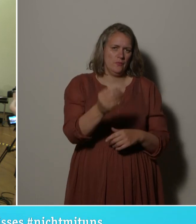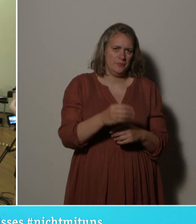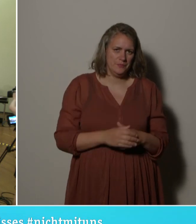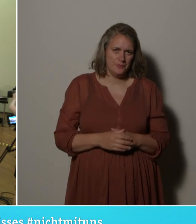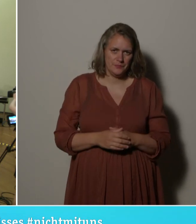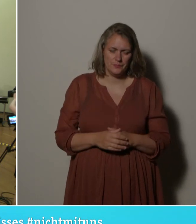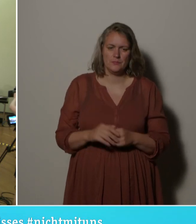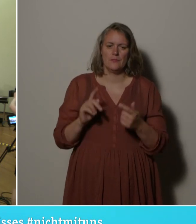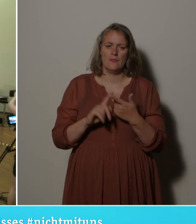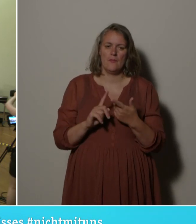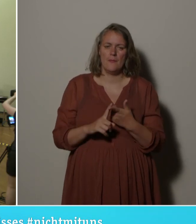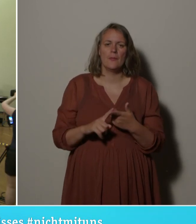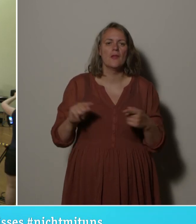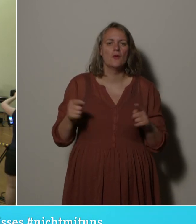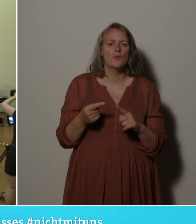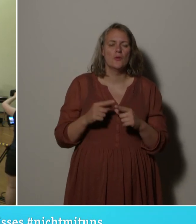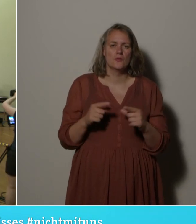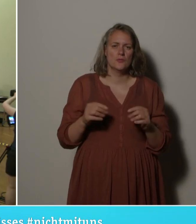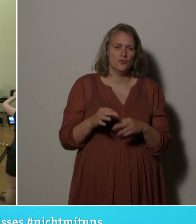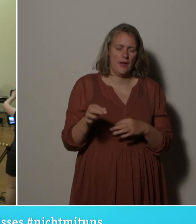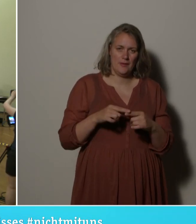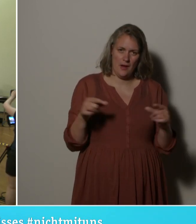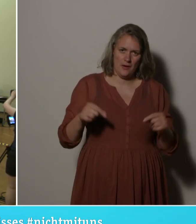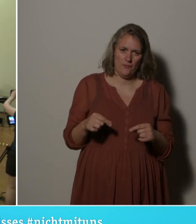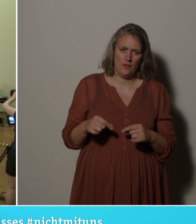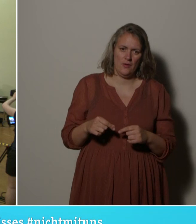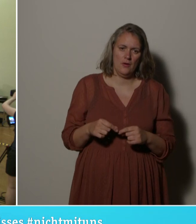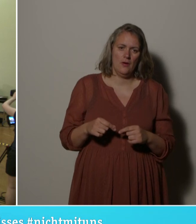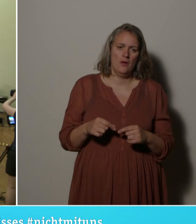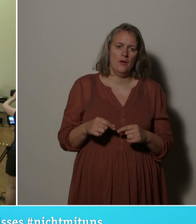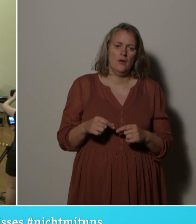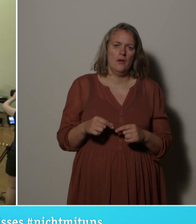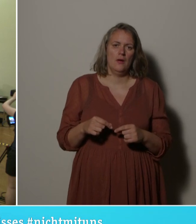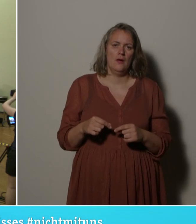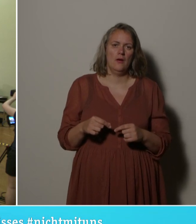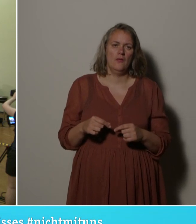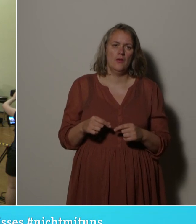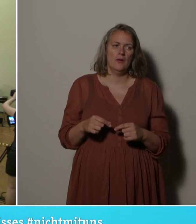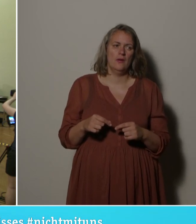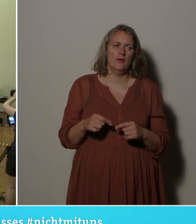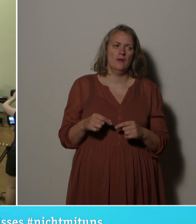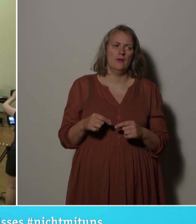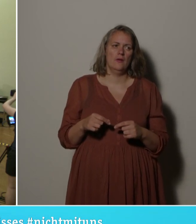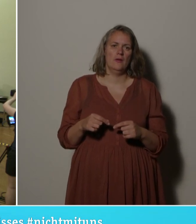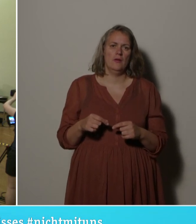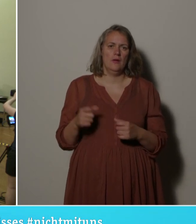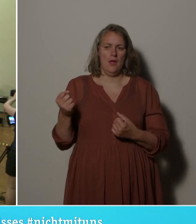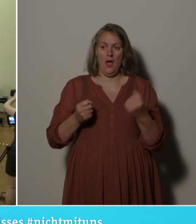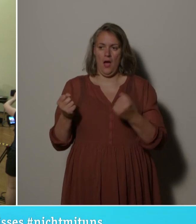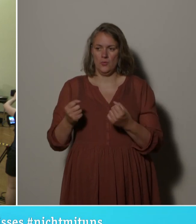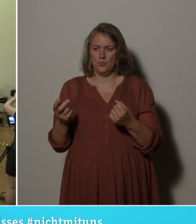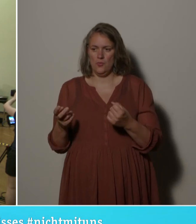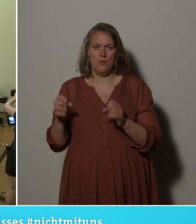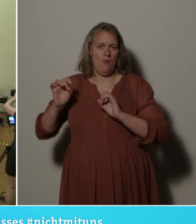Zweitens, Kurzstreckentarif lockt doch nicht Autofahrer in den Nahverkehr. Autofahrer wollen eine